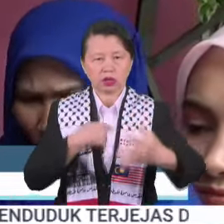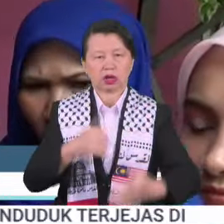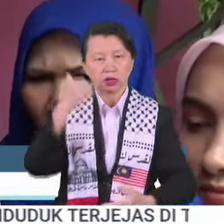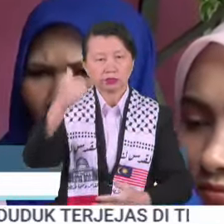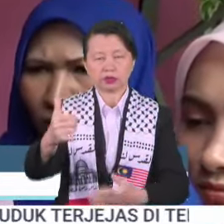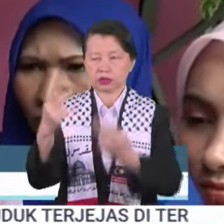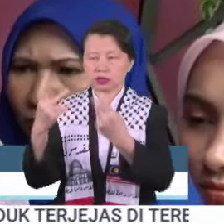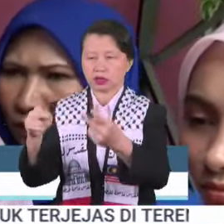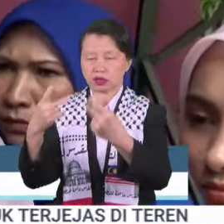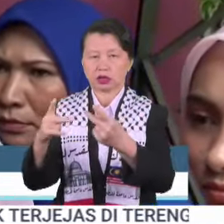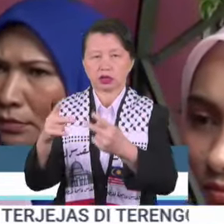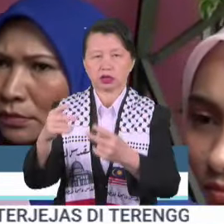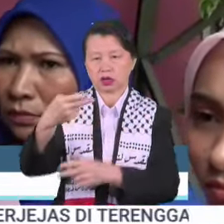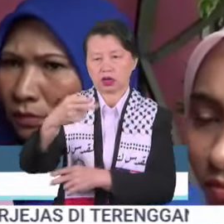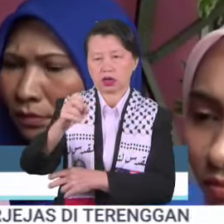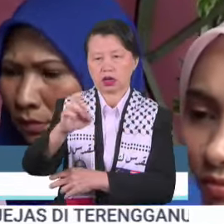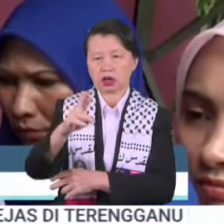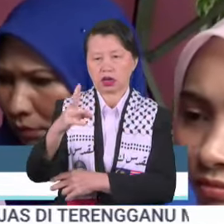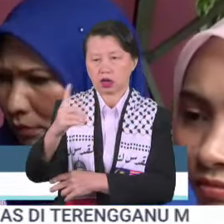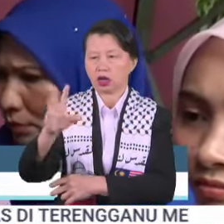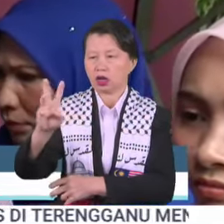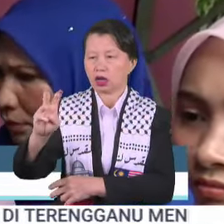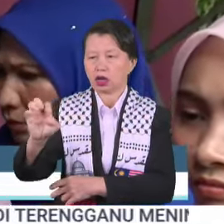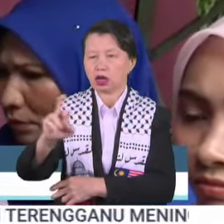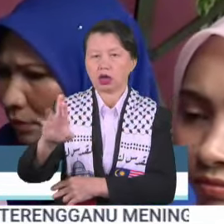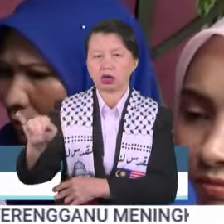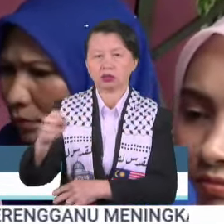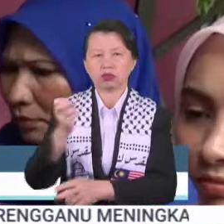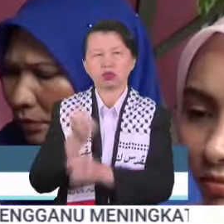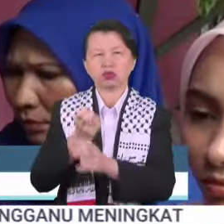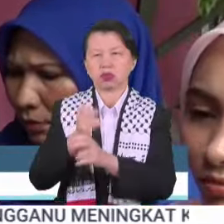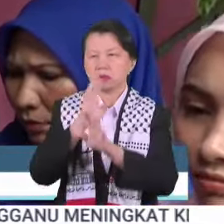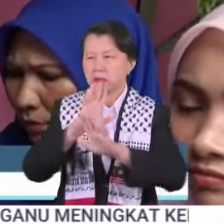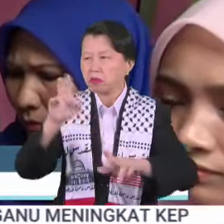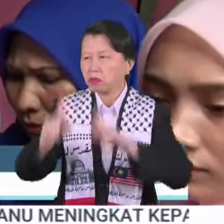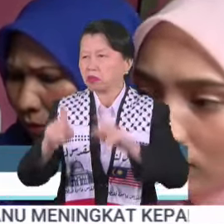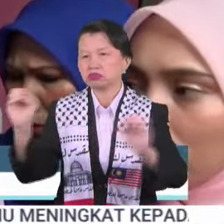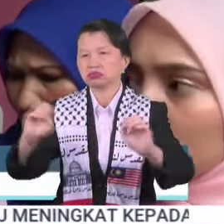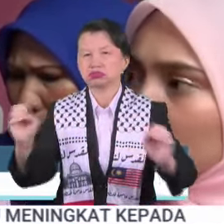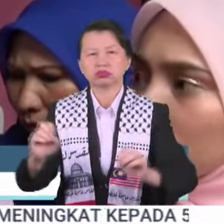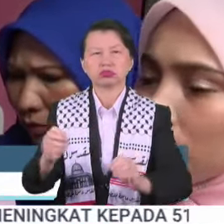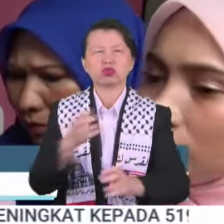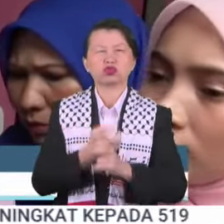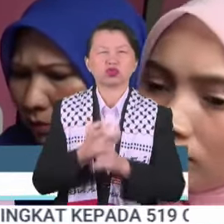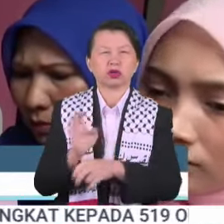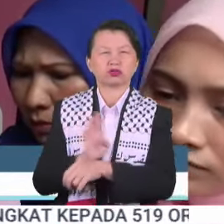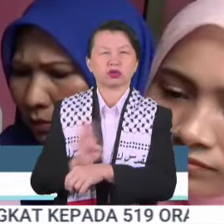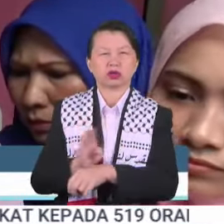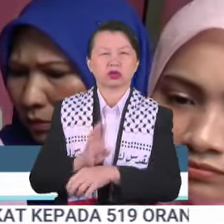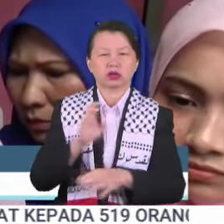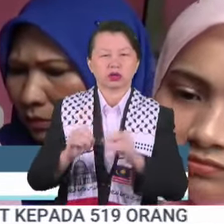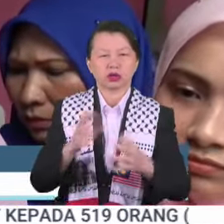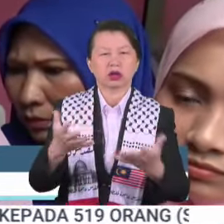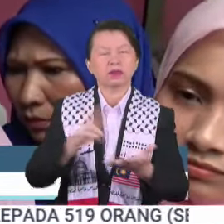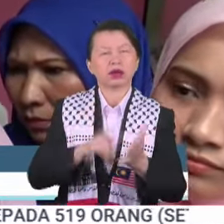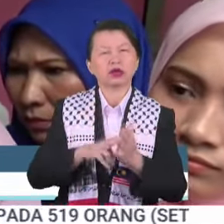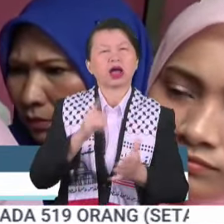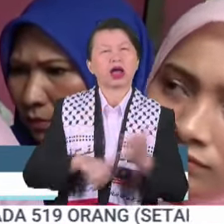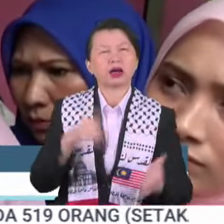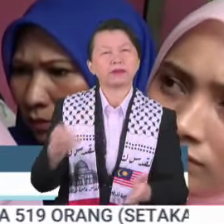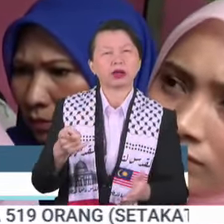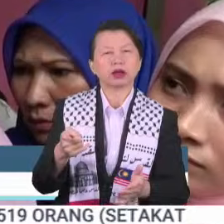kat kedai hardware contoh dia kedai hardware tu kata saya sepi susah kerana tak ada orang beli barang apa maksudnya